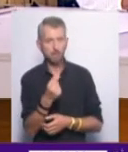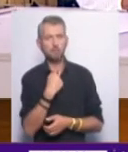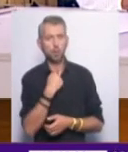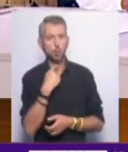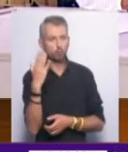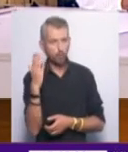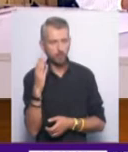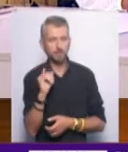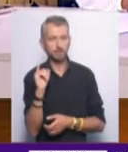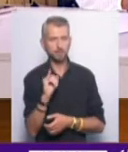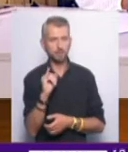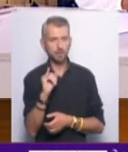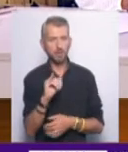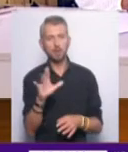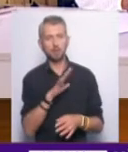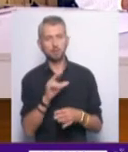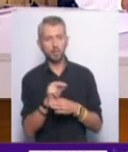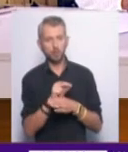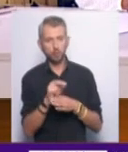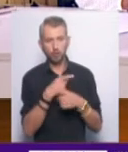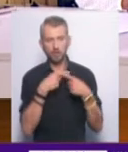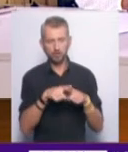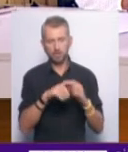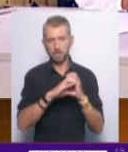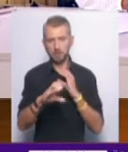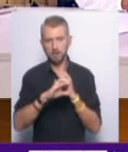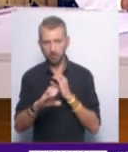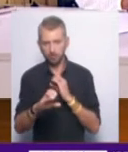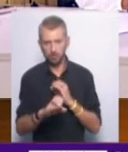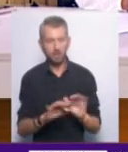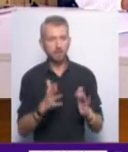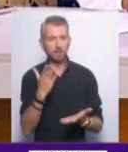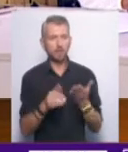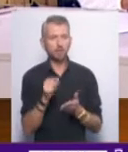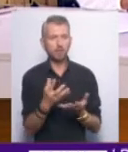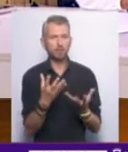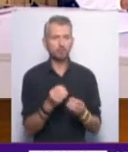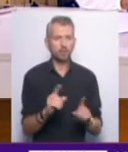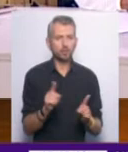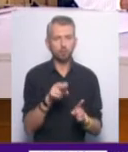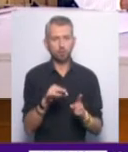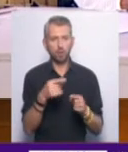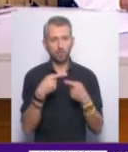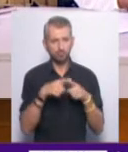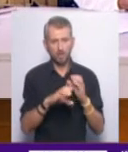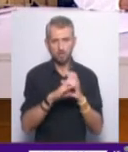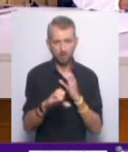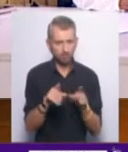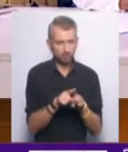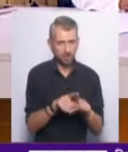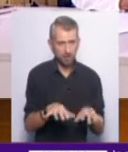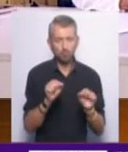проголосовані і відремонтовані інженерні мережі. В разі, якщо там щось ще по інженерним мережам не так, то